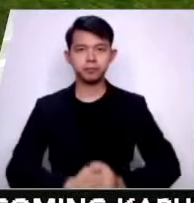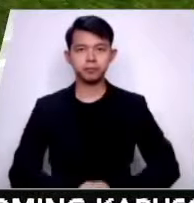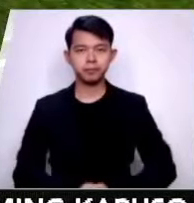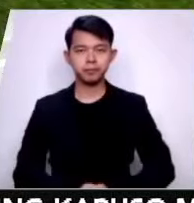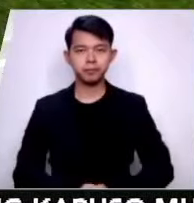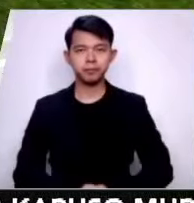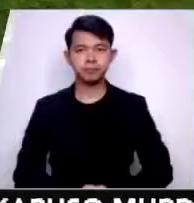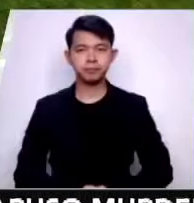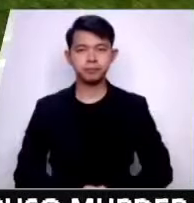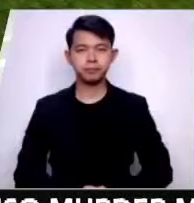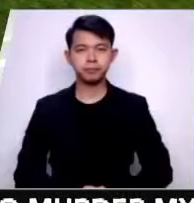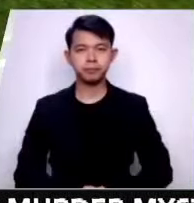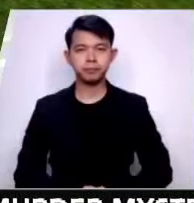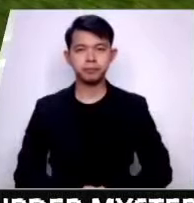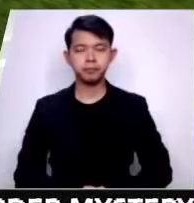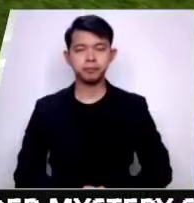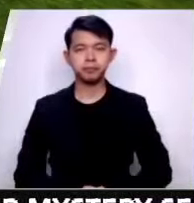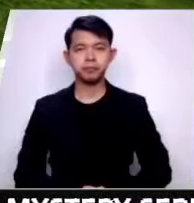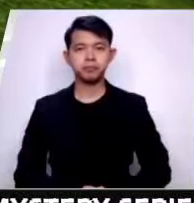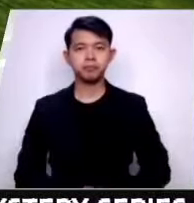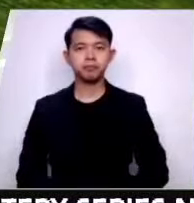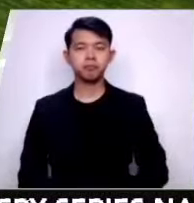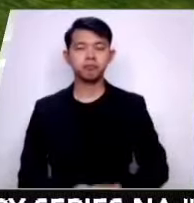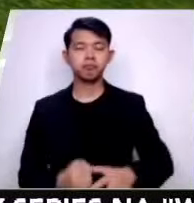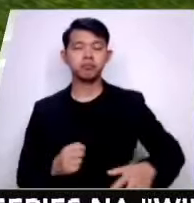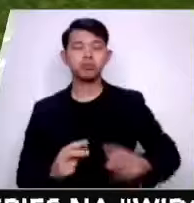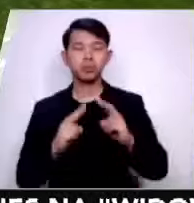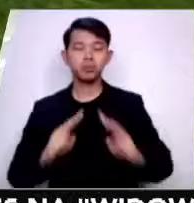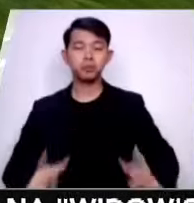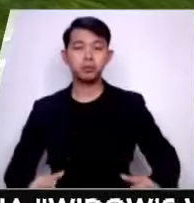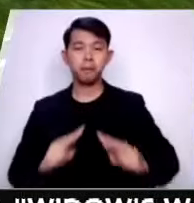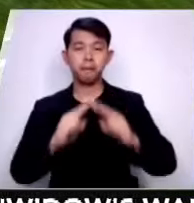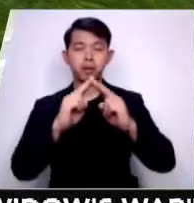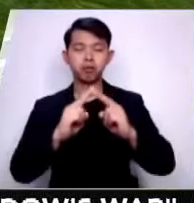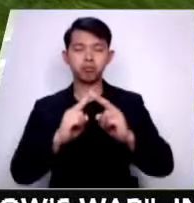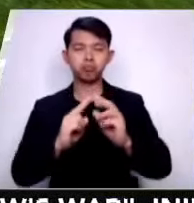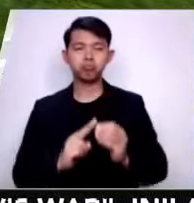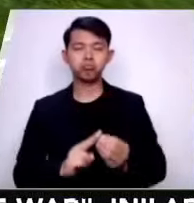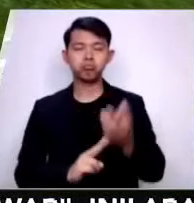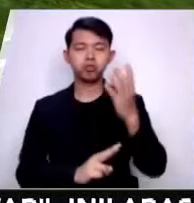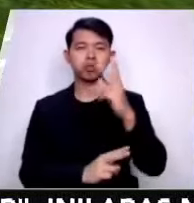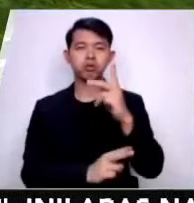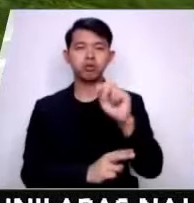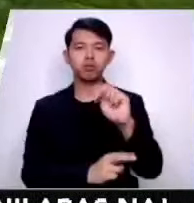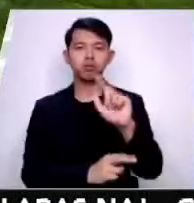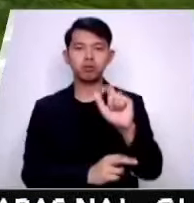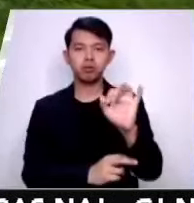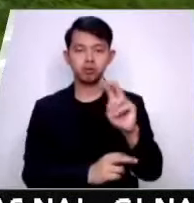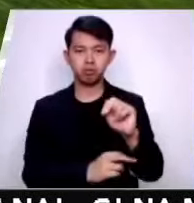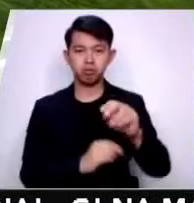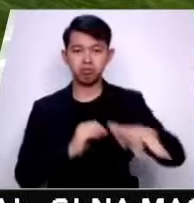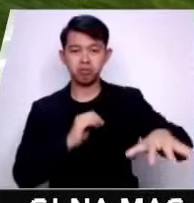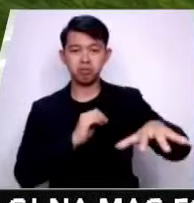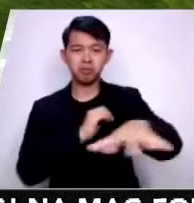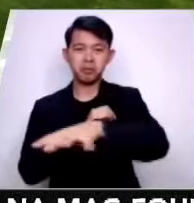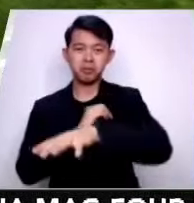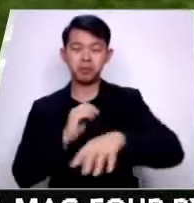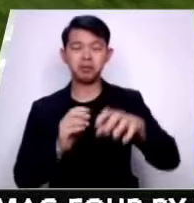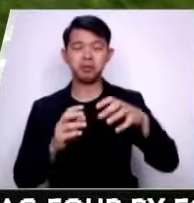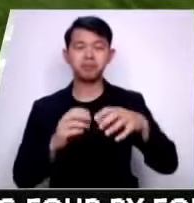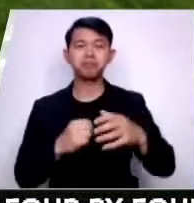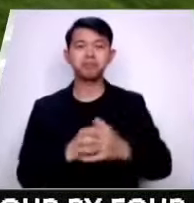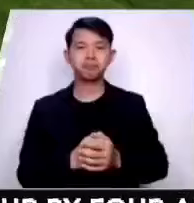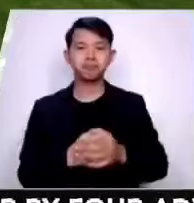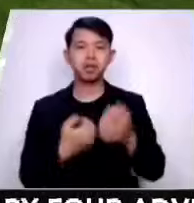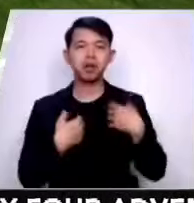Natabunan ng abo ang ilang lugar sa paligid ng Bulkang Canlaon kasunod ng pagputok nito kagabi. Idineklara na ang state of